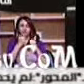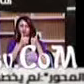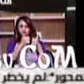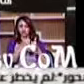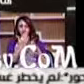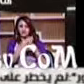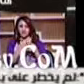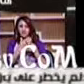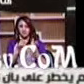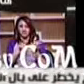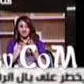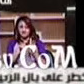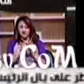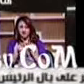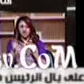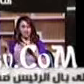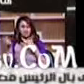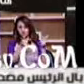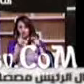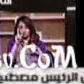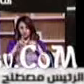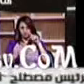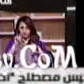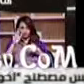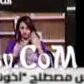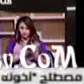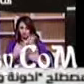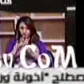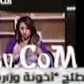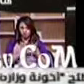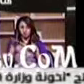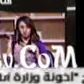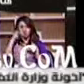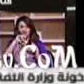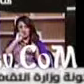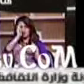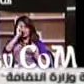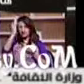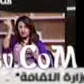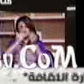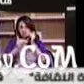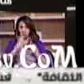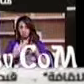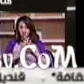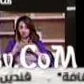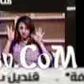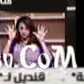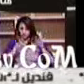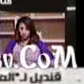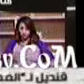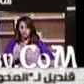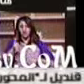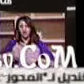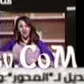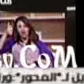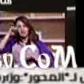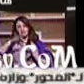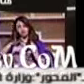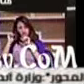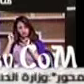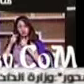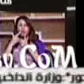فعلا هناك فتنه كبيره جدا وان هناك تاثير ضار على السياحه المصريه جراء هذا القرار وانه هو اللي يبادر والحزب يبادر بتقديم